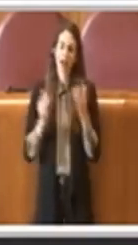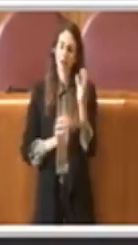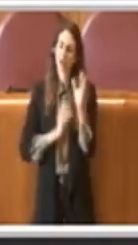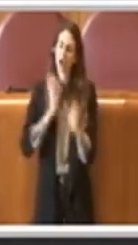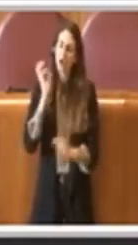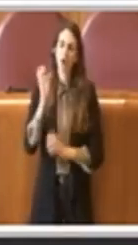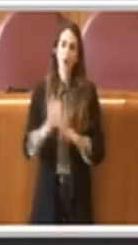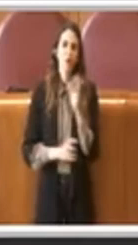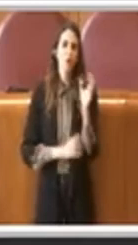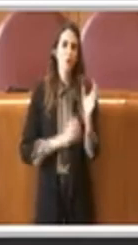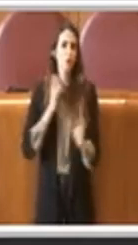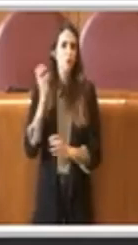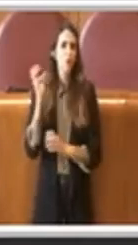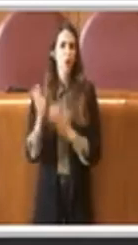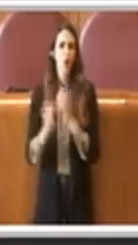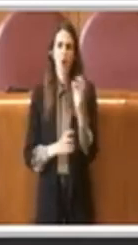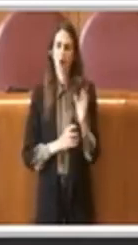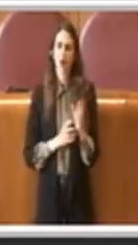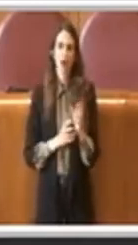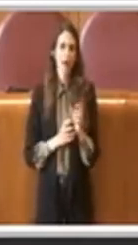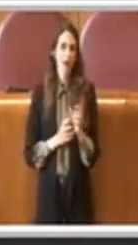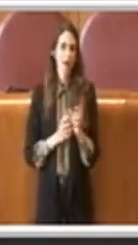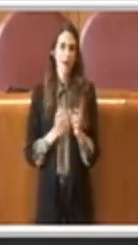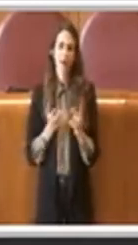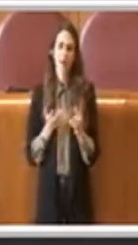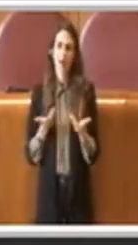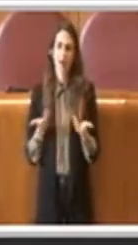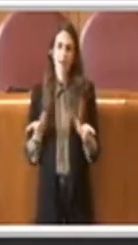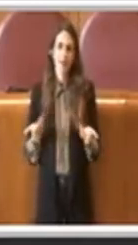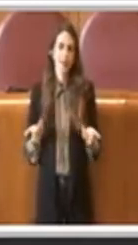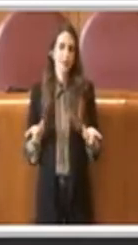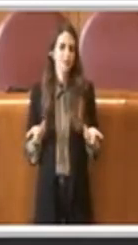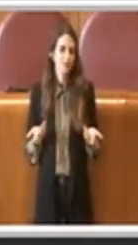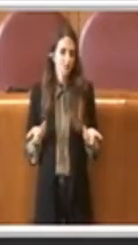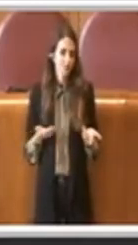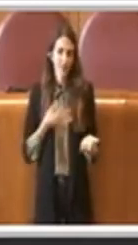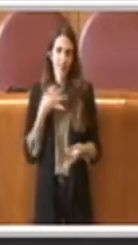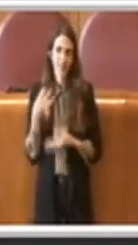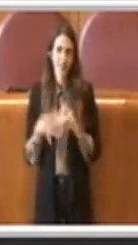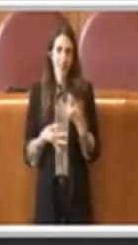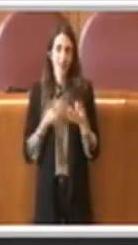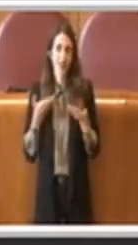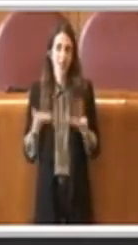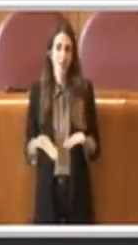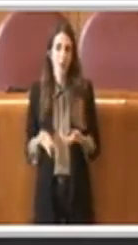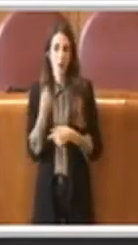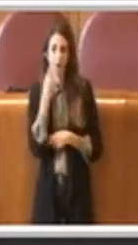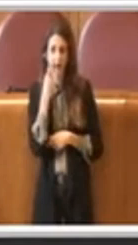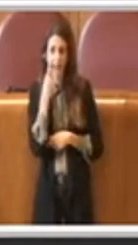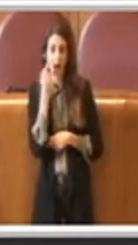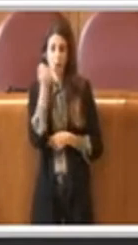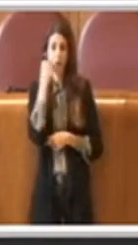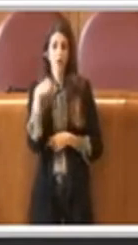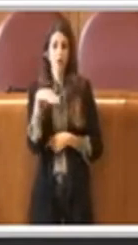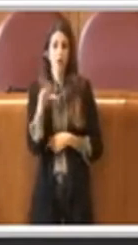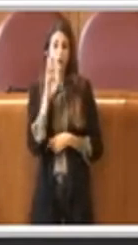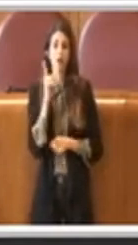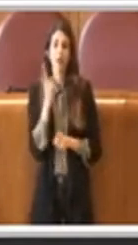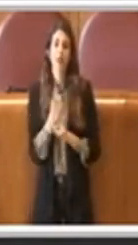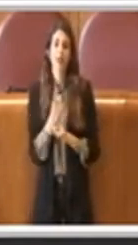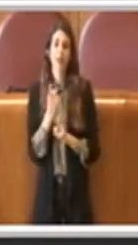c'è confusione senza questa sperimentazione, quindi probabilmente ora vedremo, i genitori dovranno